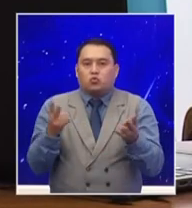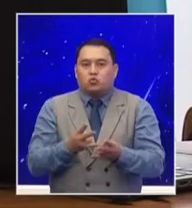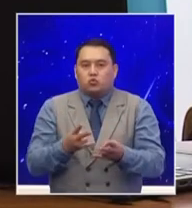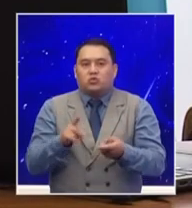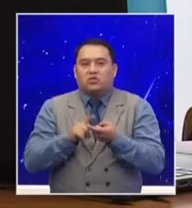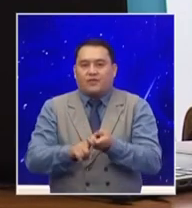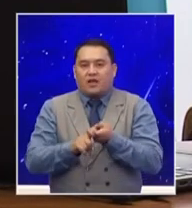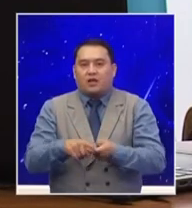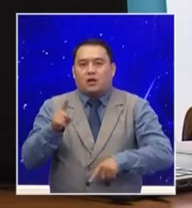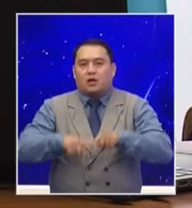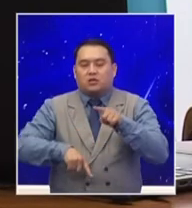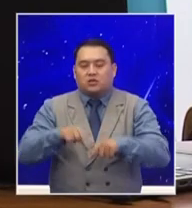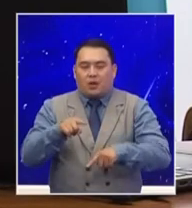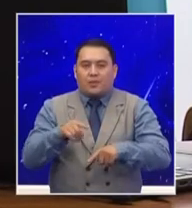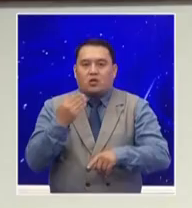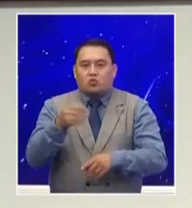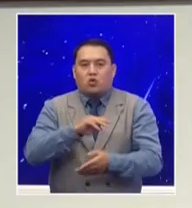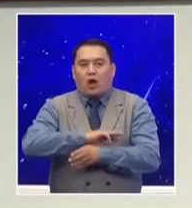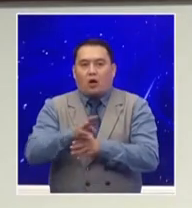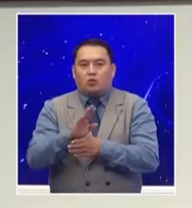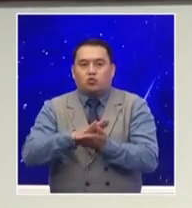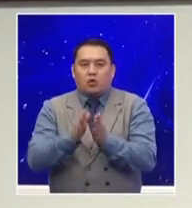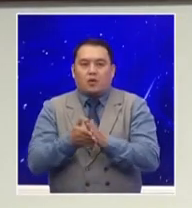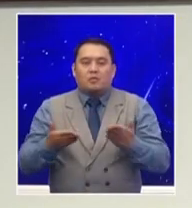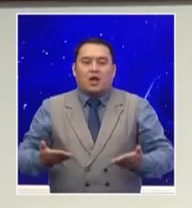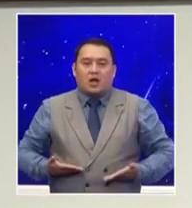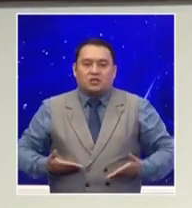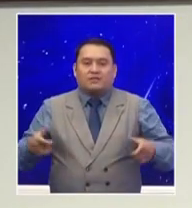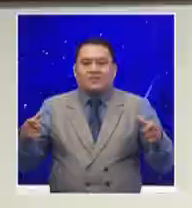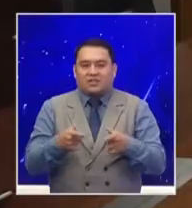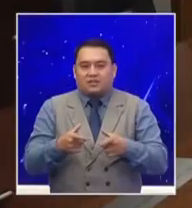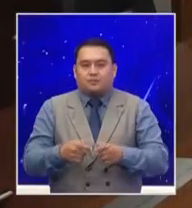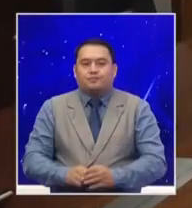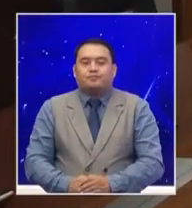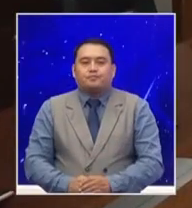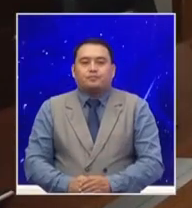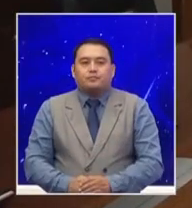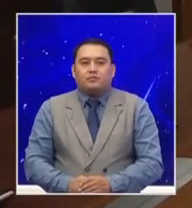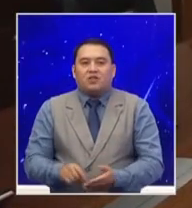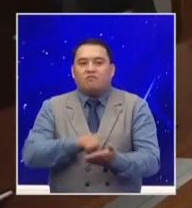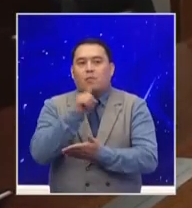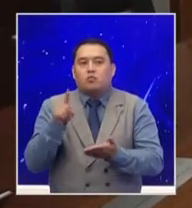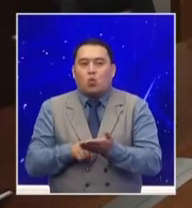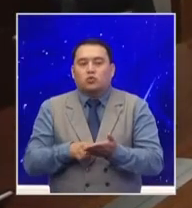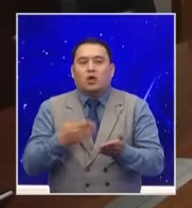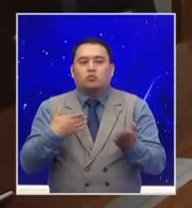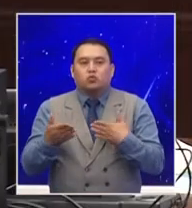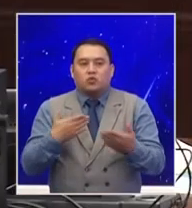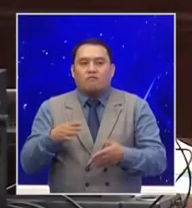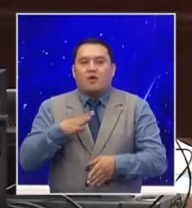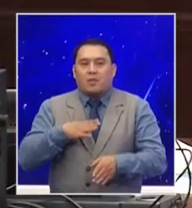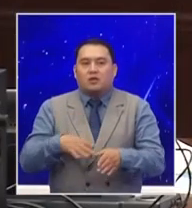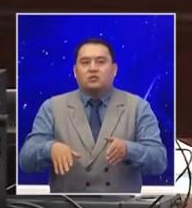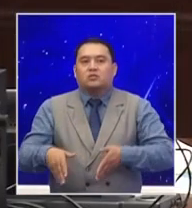должны контактировать с родными и близкими. Им нужно обеспечить условия проживания в изоляции от семьи. Немаловажным вопросом обсуждения штаба стала и